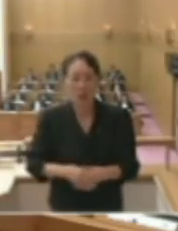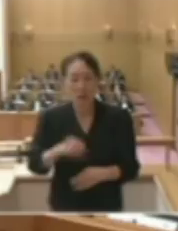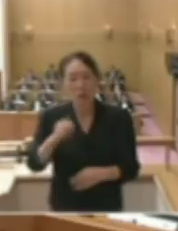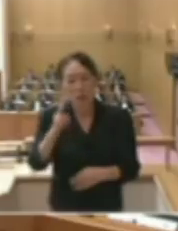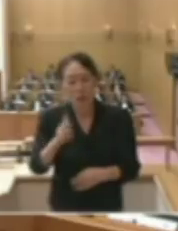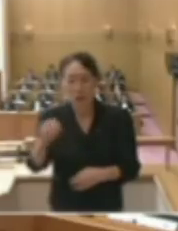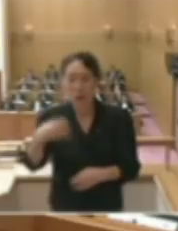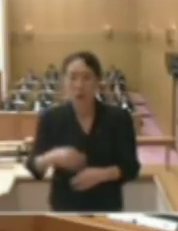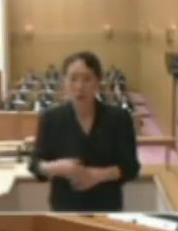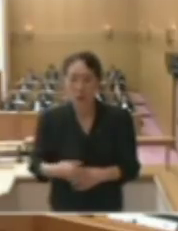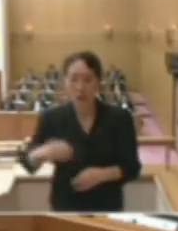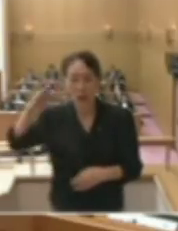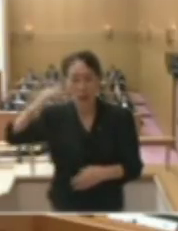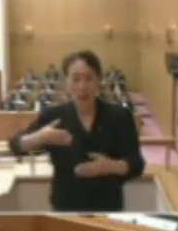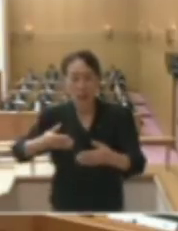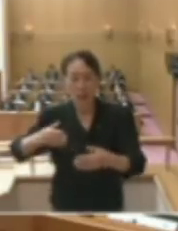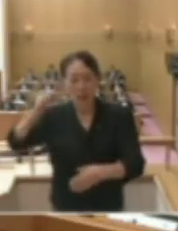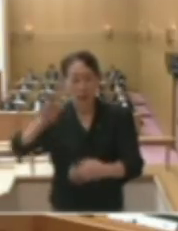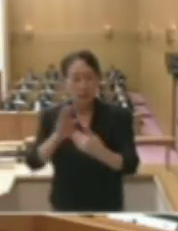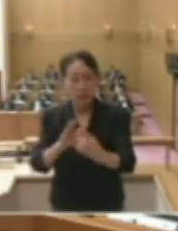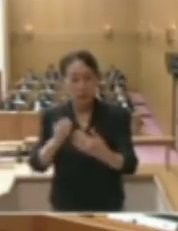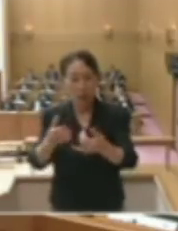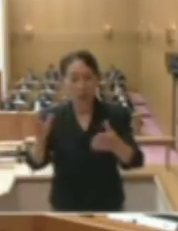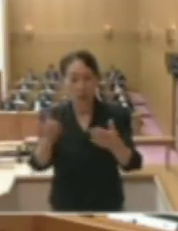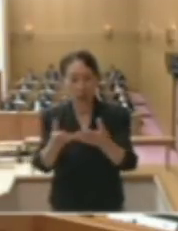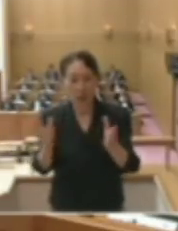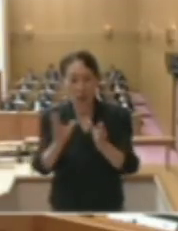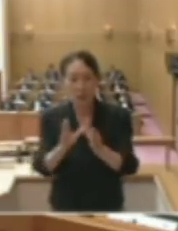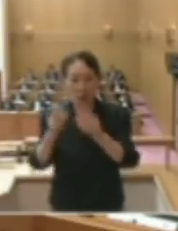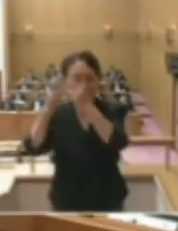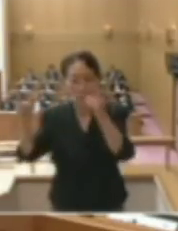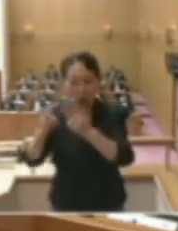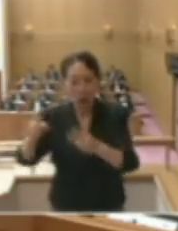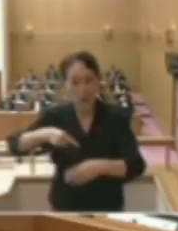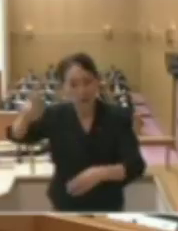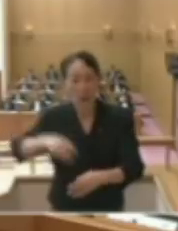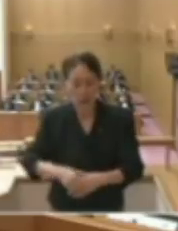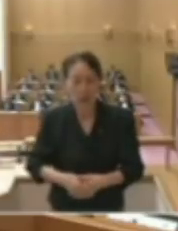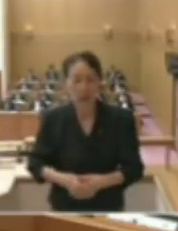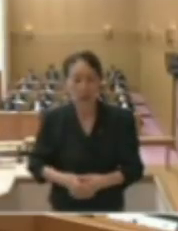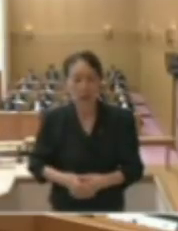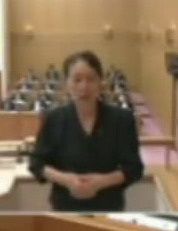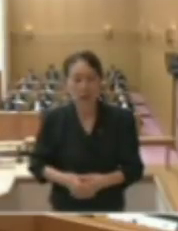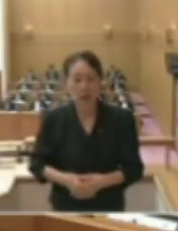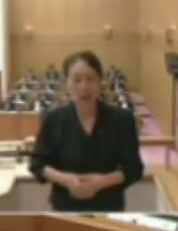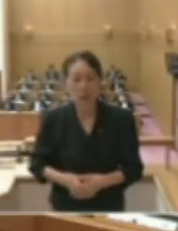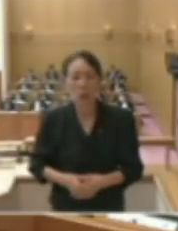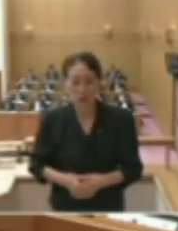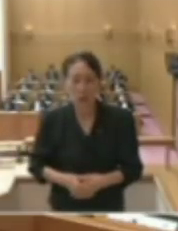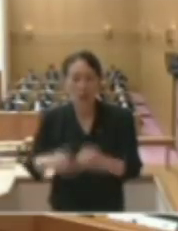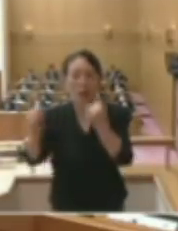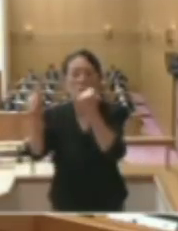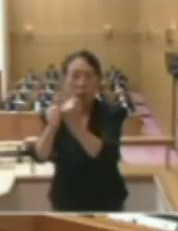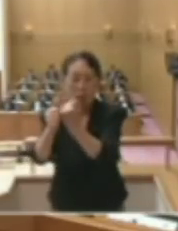に言うなら自衛隊に入隊させなさいと、北海道行きなさいと、ほで結婚